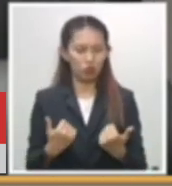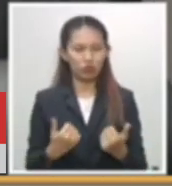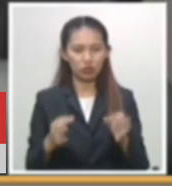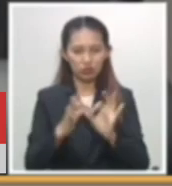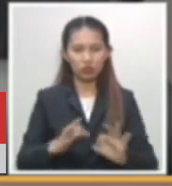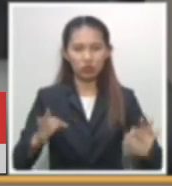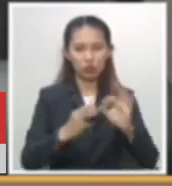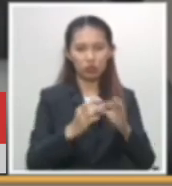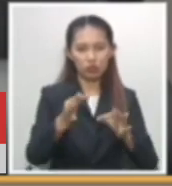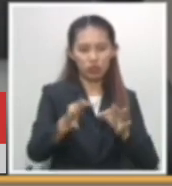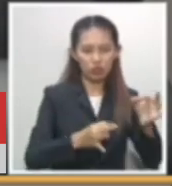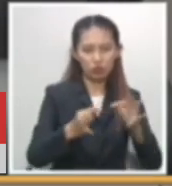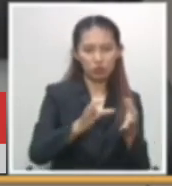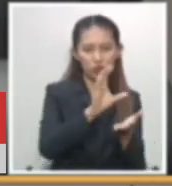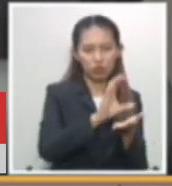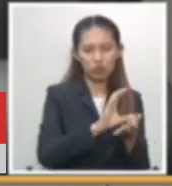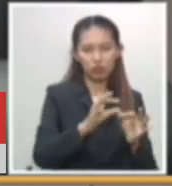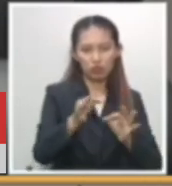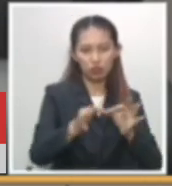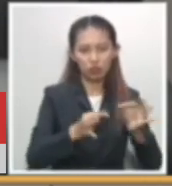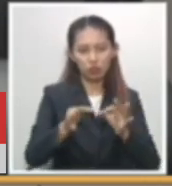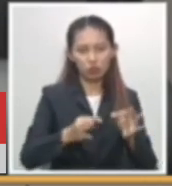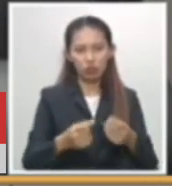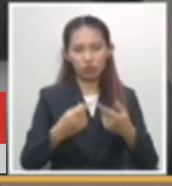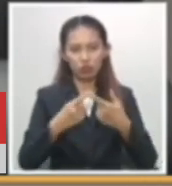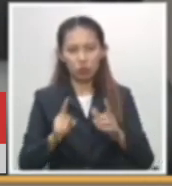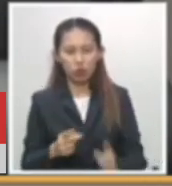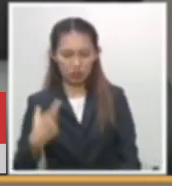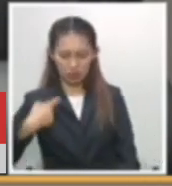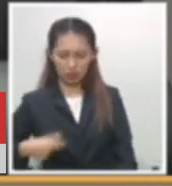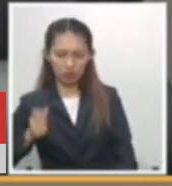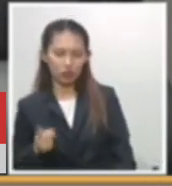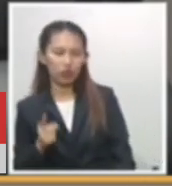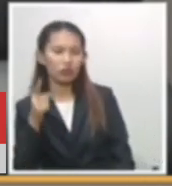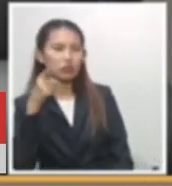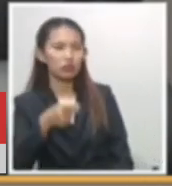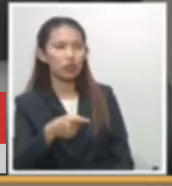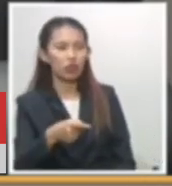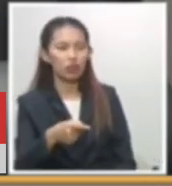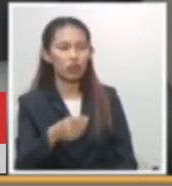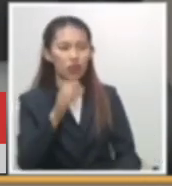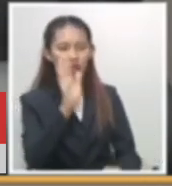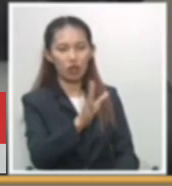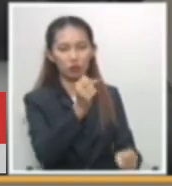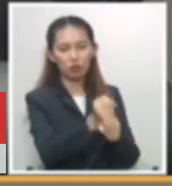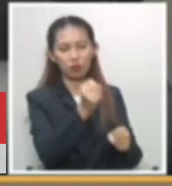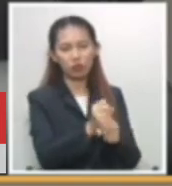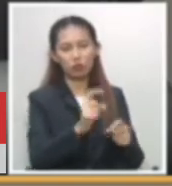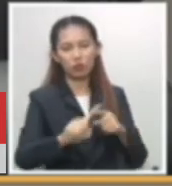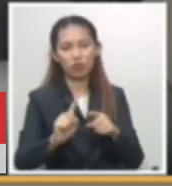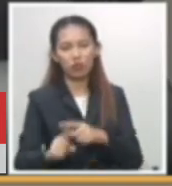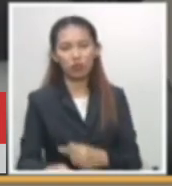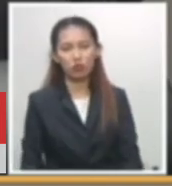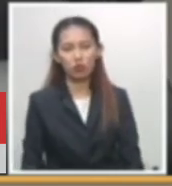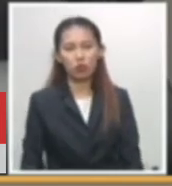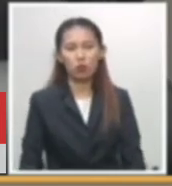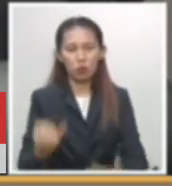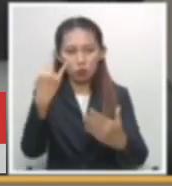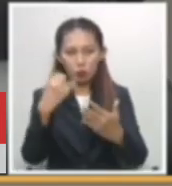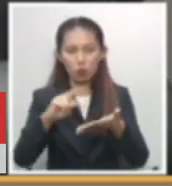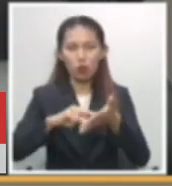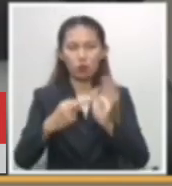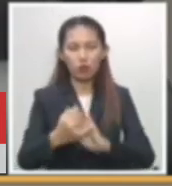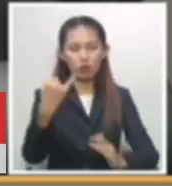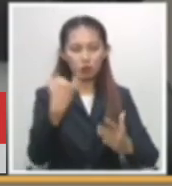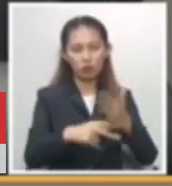ลก็รีบออกมาพี่นาสั่งหยุดการปฏิบัติงานใช้ได้ที่ไหนครับผิดจากรัฐธรรมนูญจากรัฐธรรม